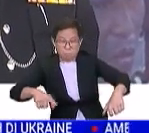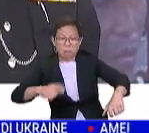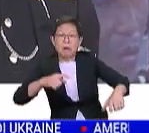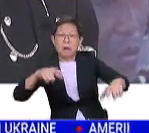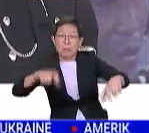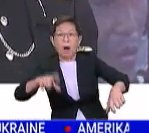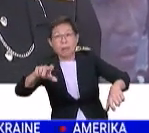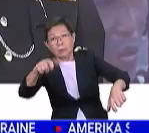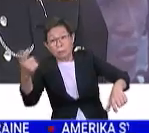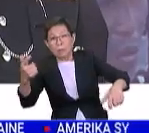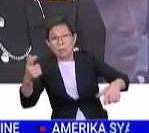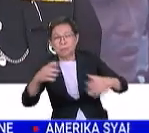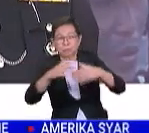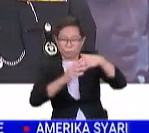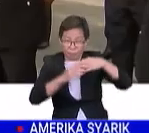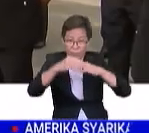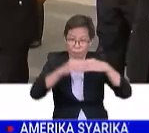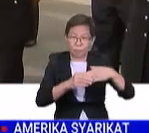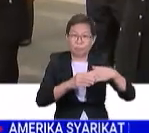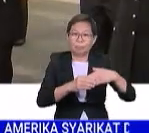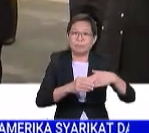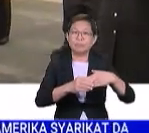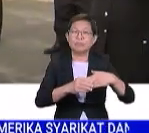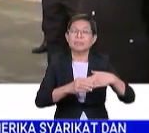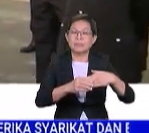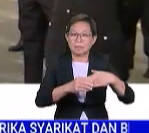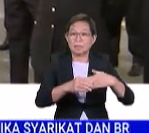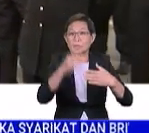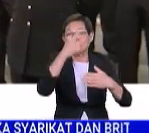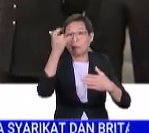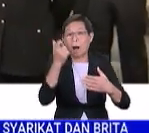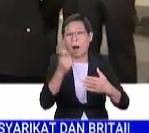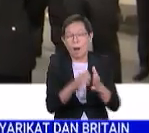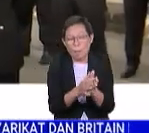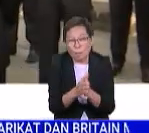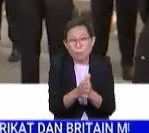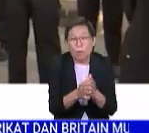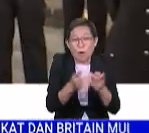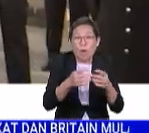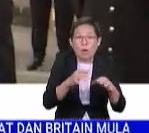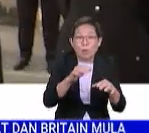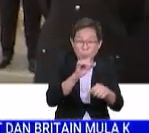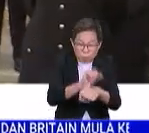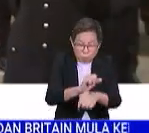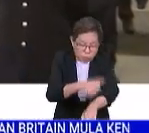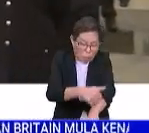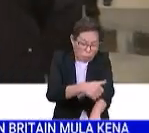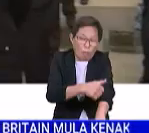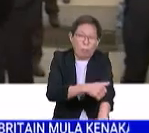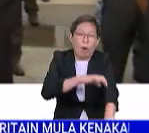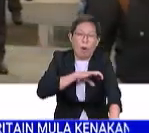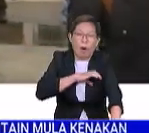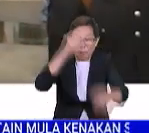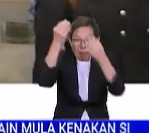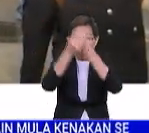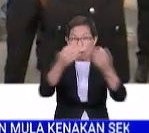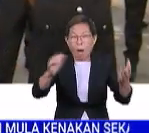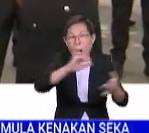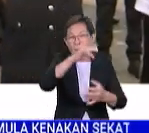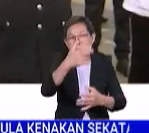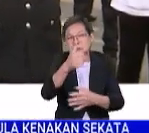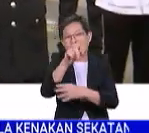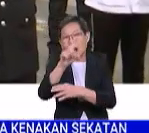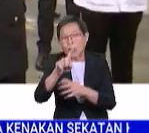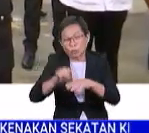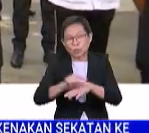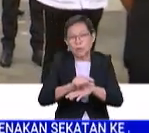PKP yang telah dilonggarkan, peningkatan itu juga hasil usaha polis negeri ini yang mengisytiharkan jihad terhadap penyalahgunaan